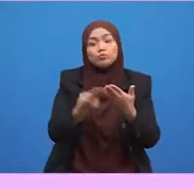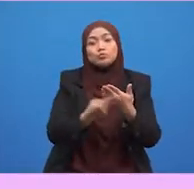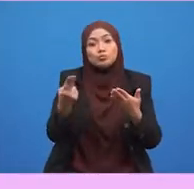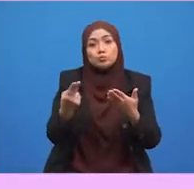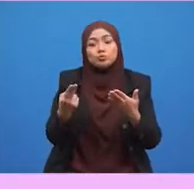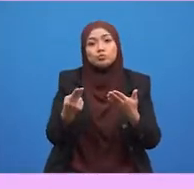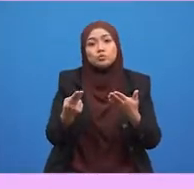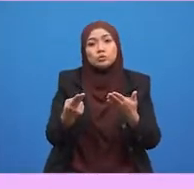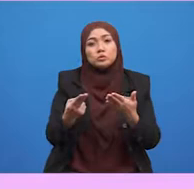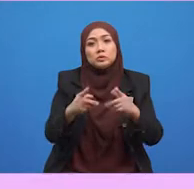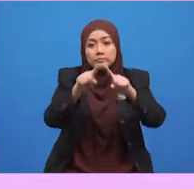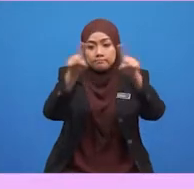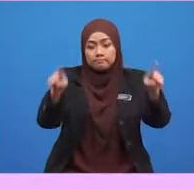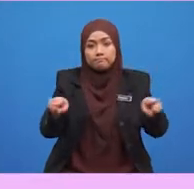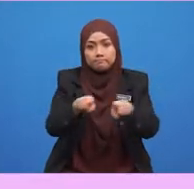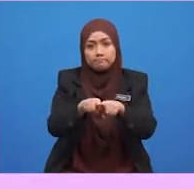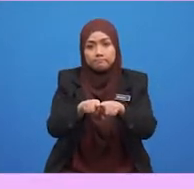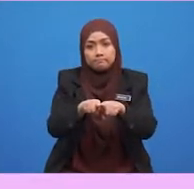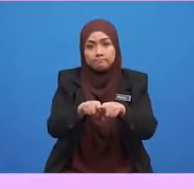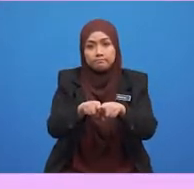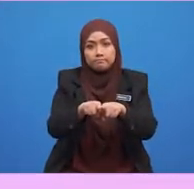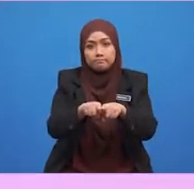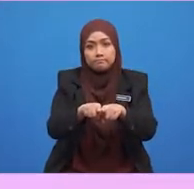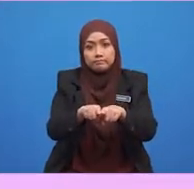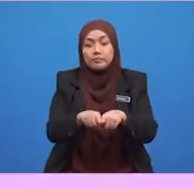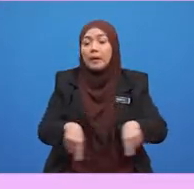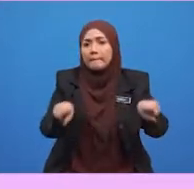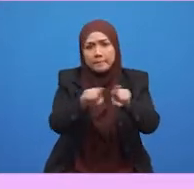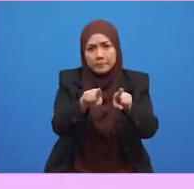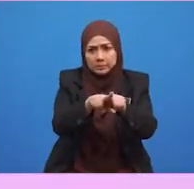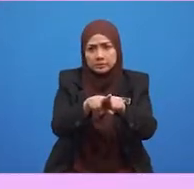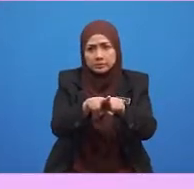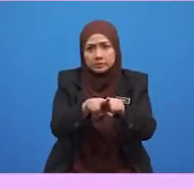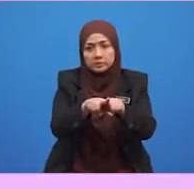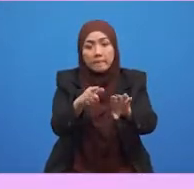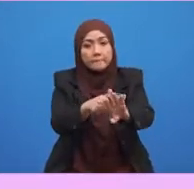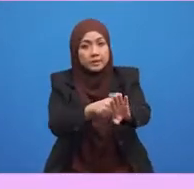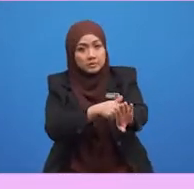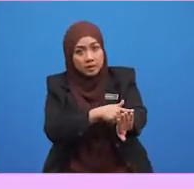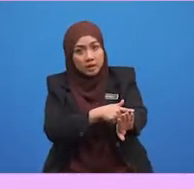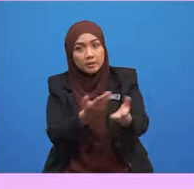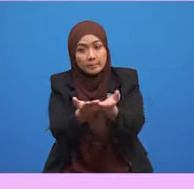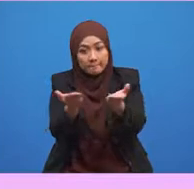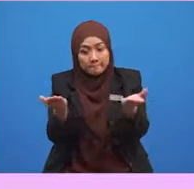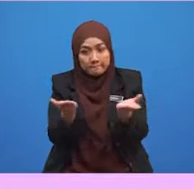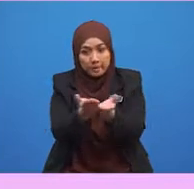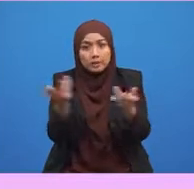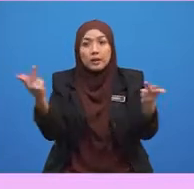Ya, bagus. Luas segi empat tepat sama dengan panjang tapak darab